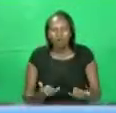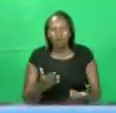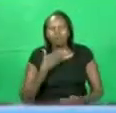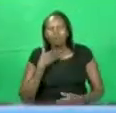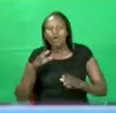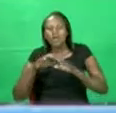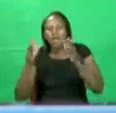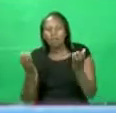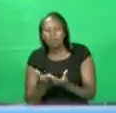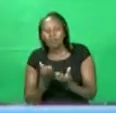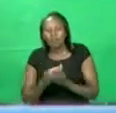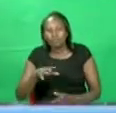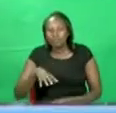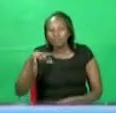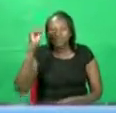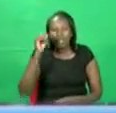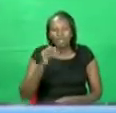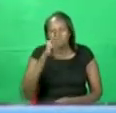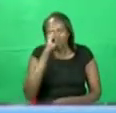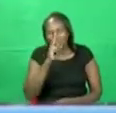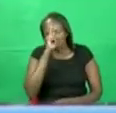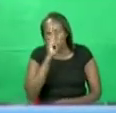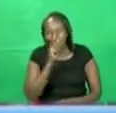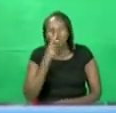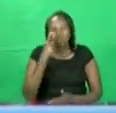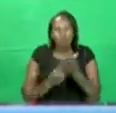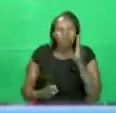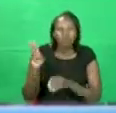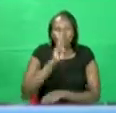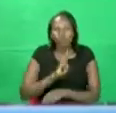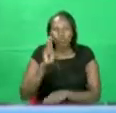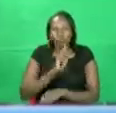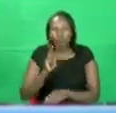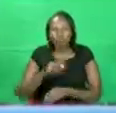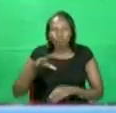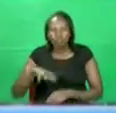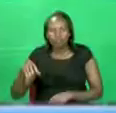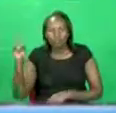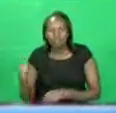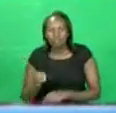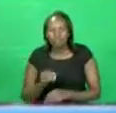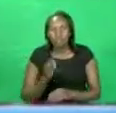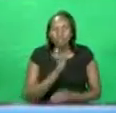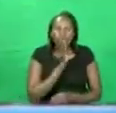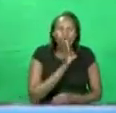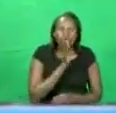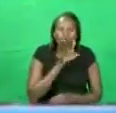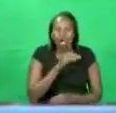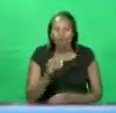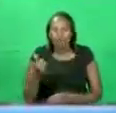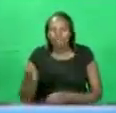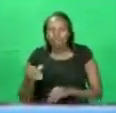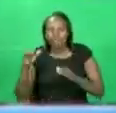kampuni husika ichukuliwe hatua, wakidai kwamba inatumia hati hizo kuchukua mkopo, na ni kutokana na hayo wakazi